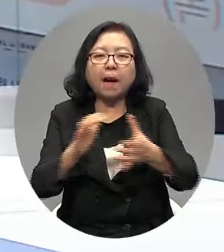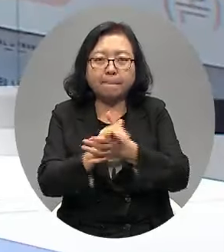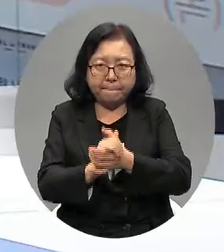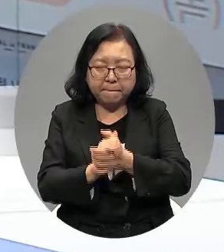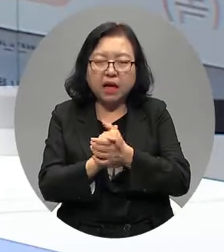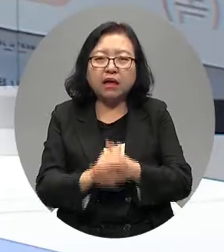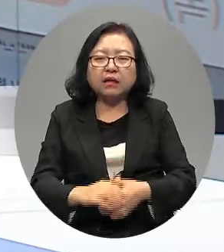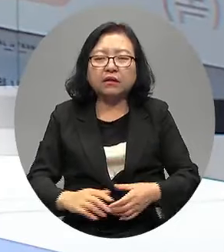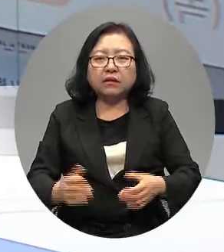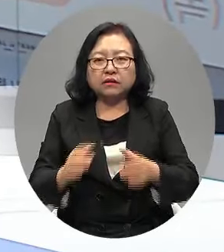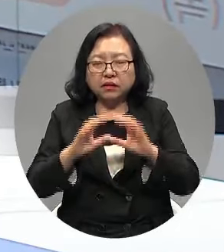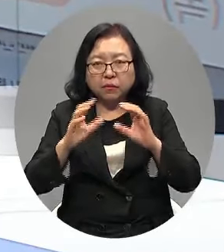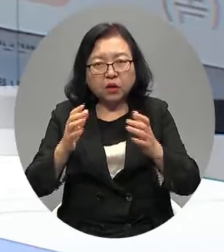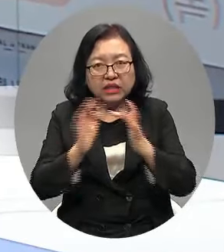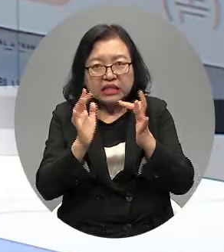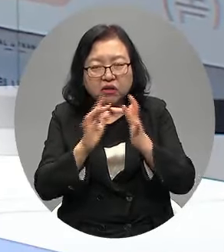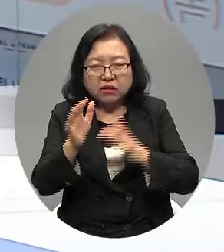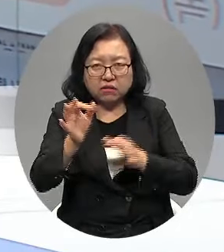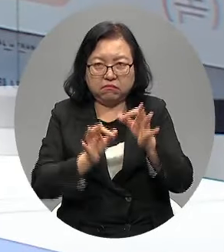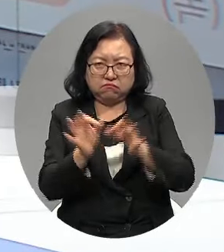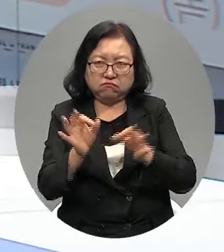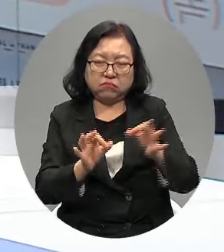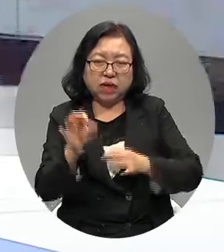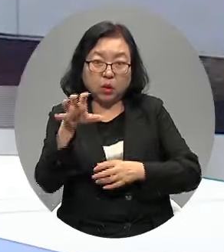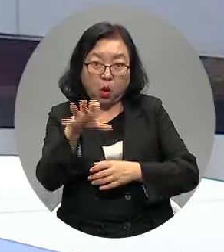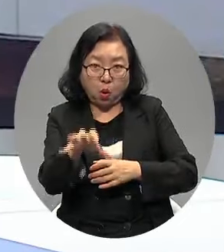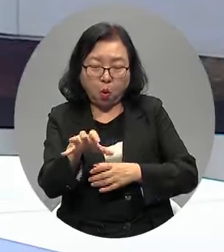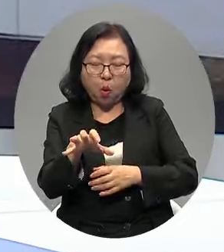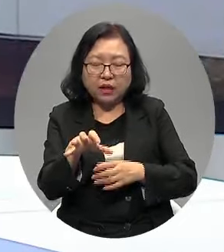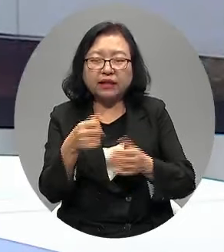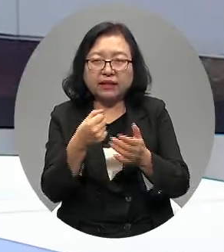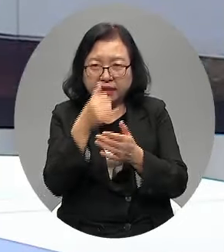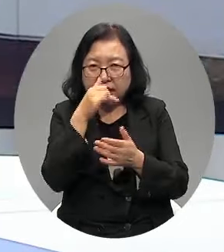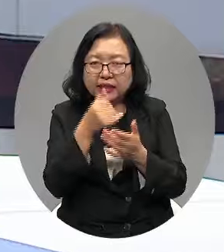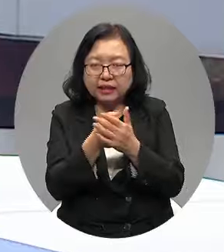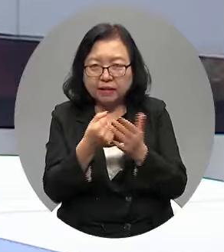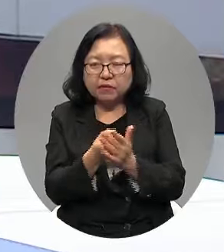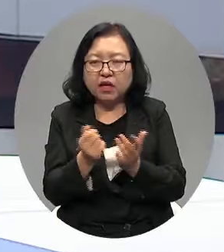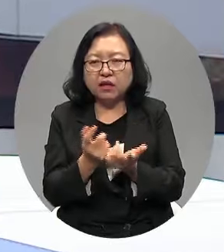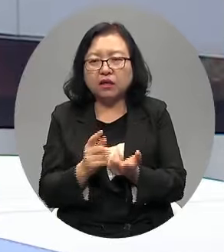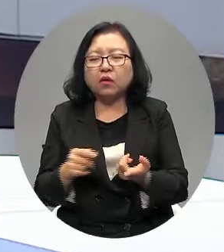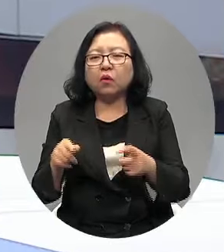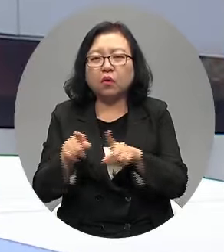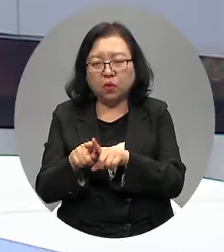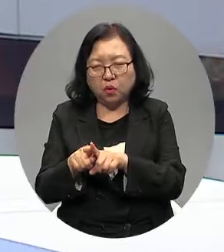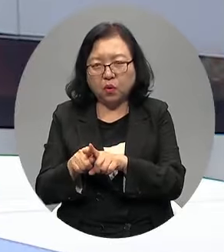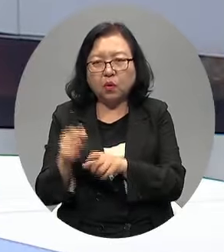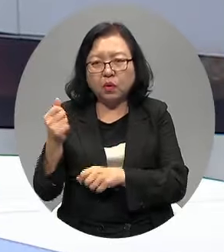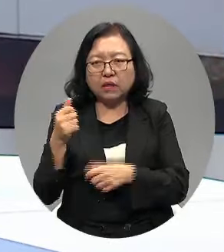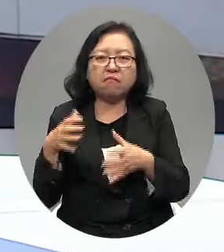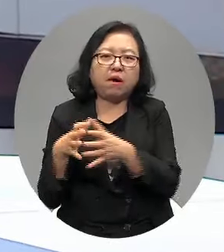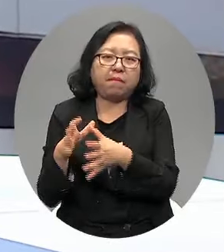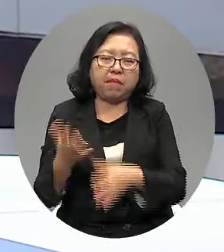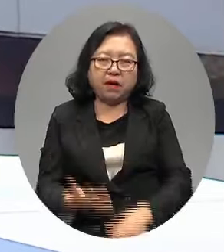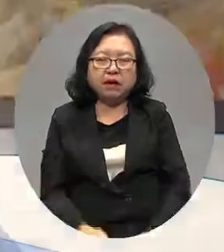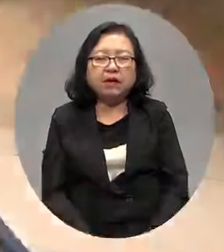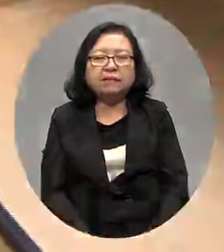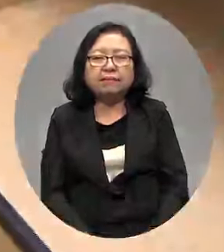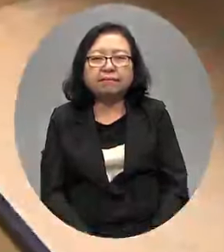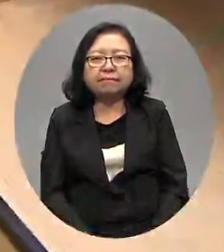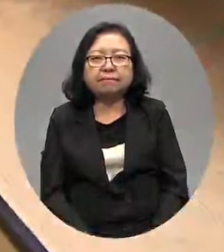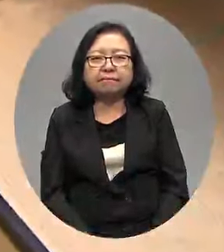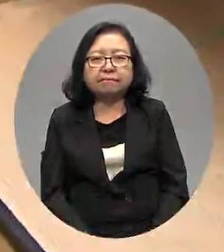온라인 시장이라는 거대 경쟁자에 맞서 한 배를 타게 됐습니다. 전효정 기자가 보도합니다.